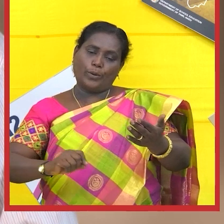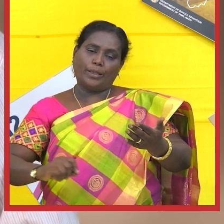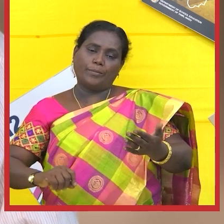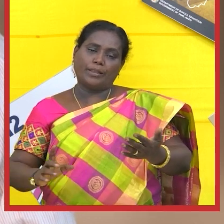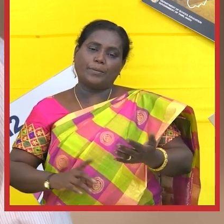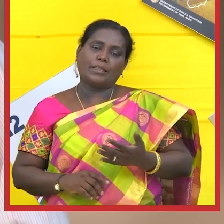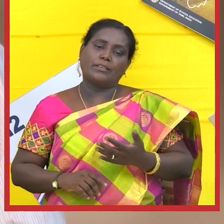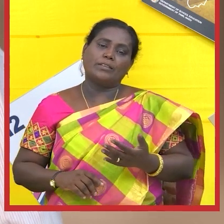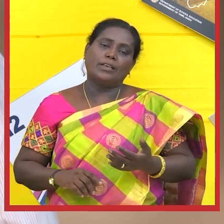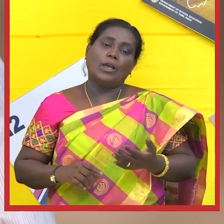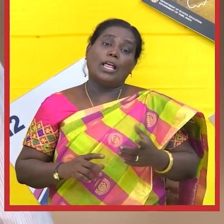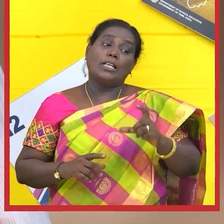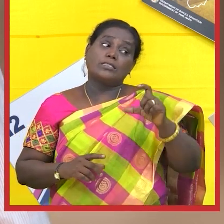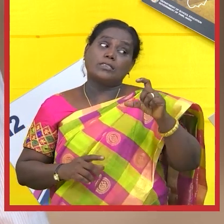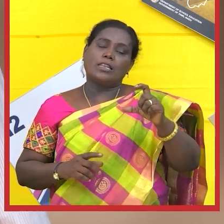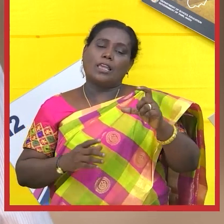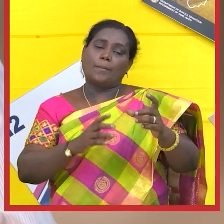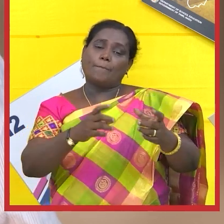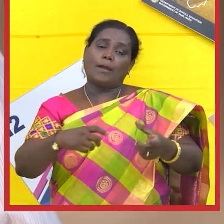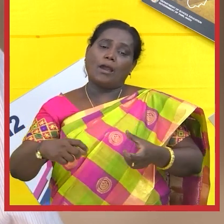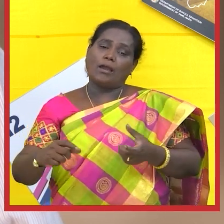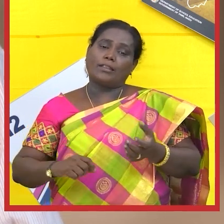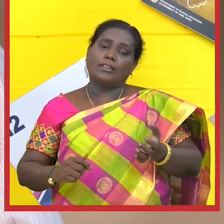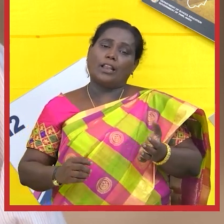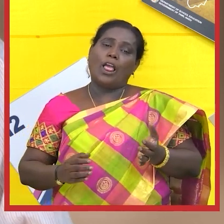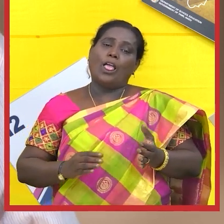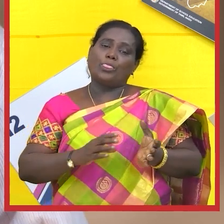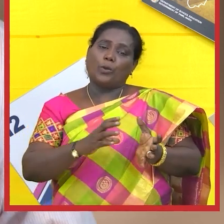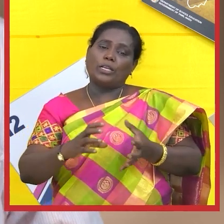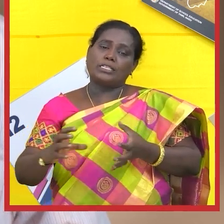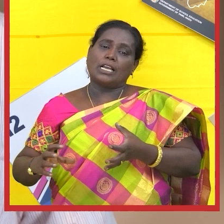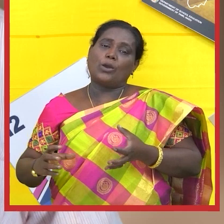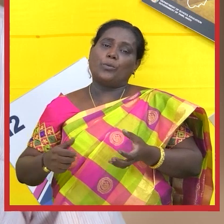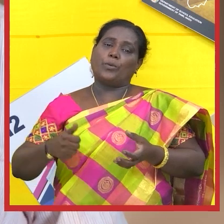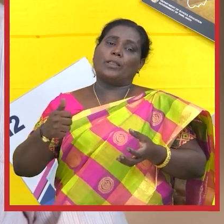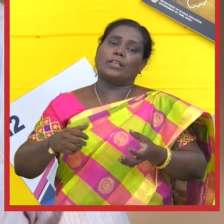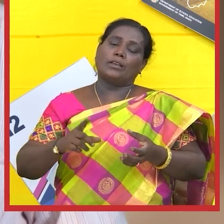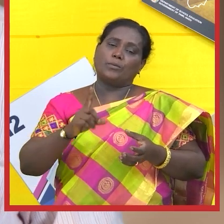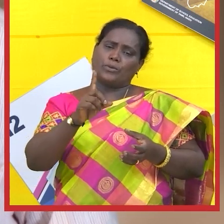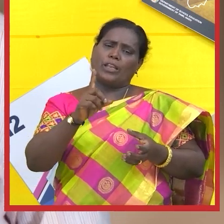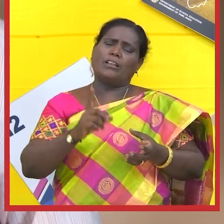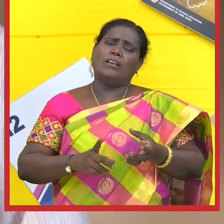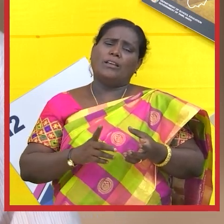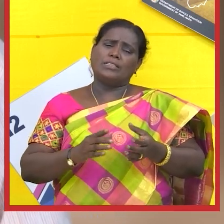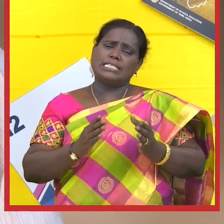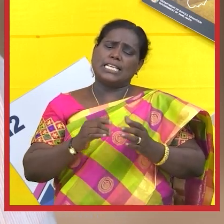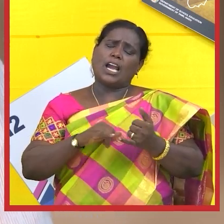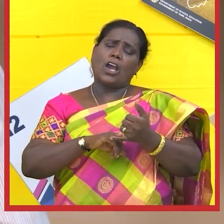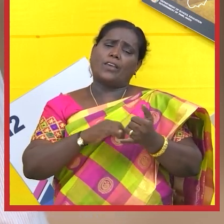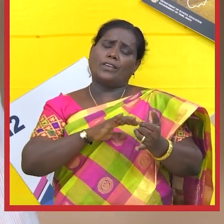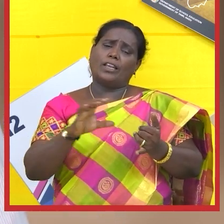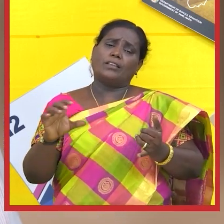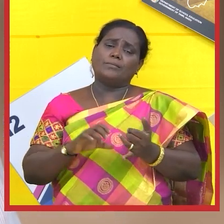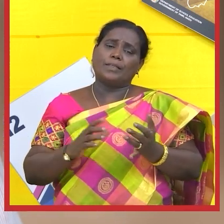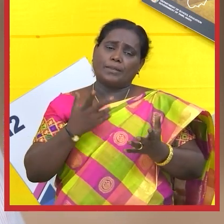ஆக சென்னை மாகாணத்திலே இந்த தொழிற்சங்கம் உருவாவதற்கு மிக முக்கியமாக திகழ்ந்தவர் மா சிங்காரவேலர் என்பதை நீங்கள் நினைவில்